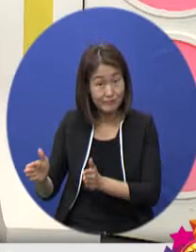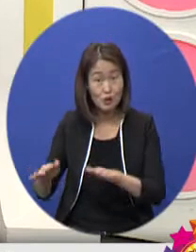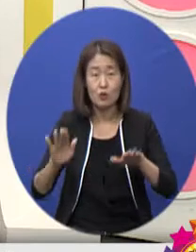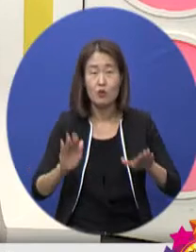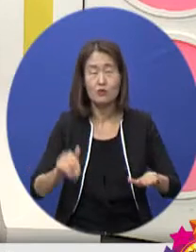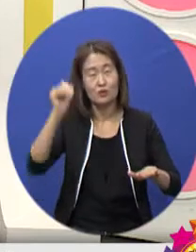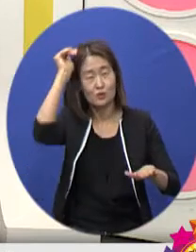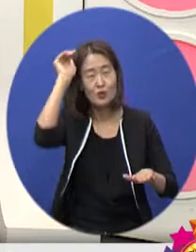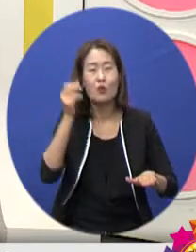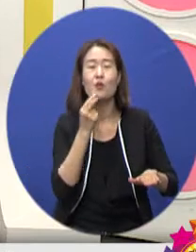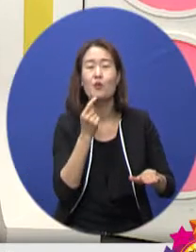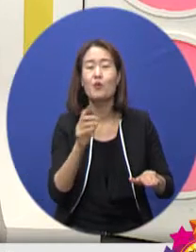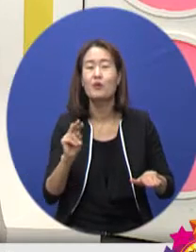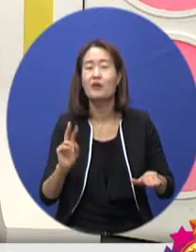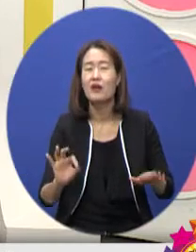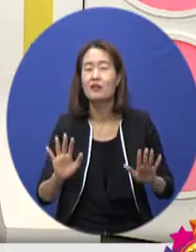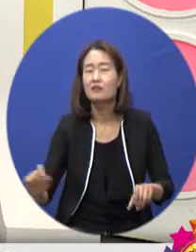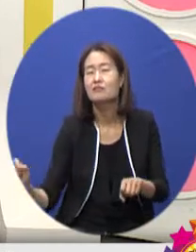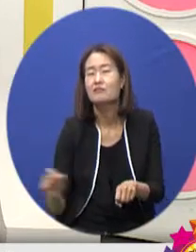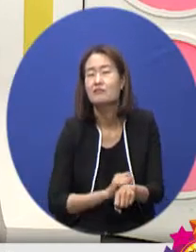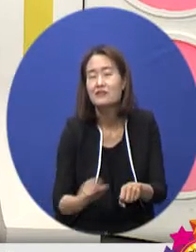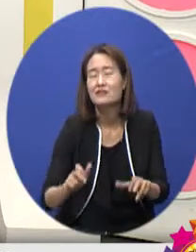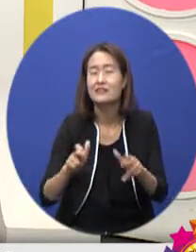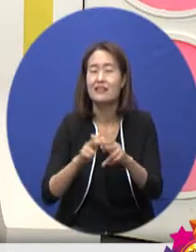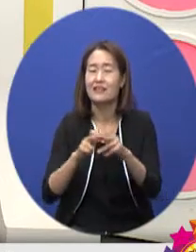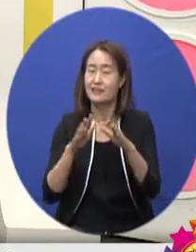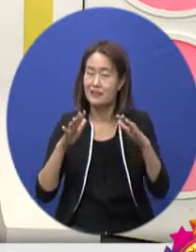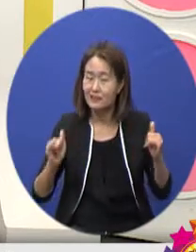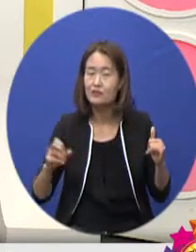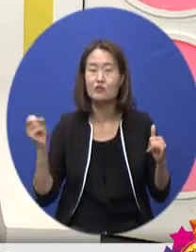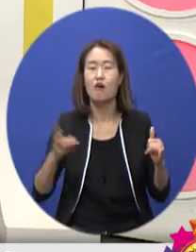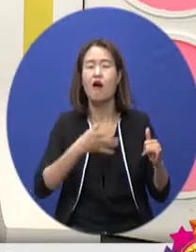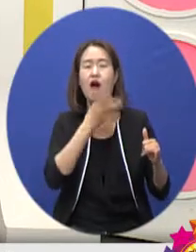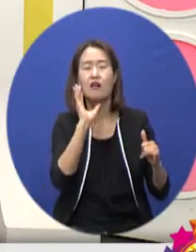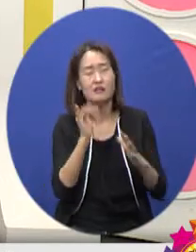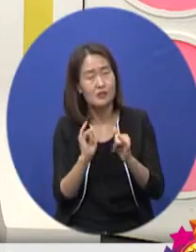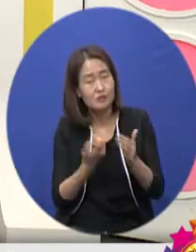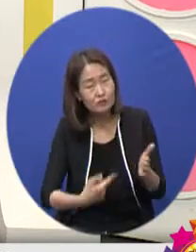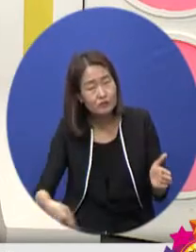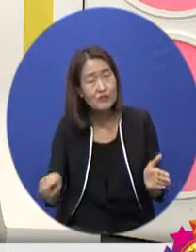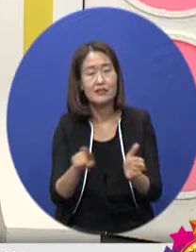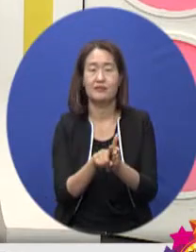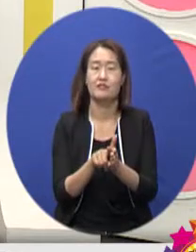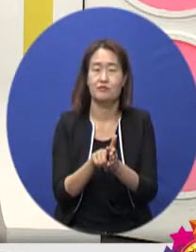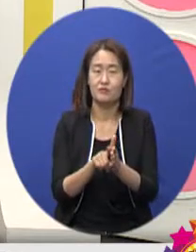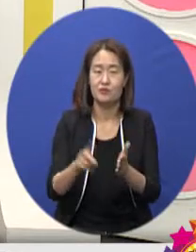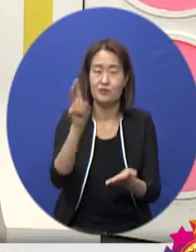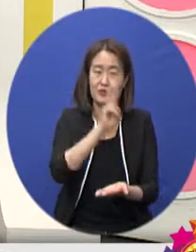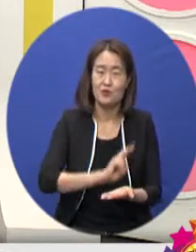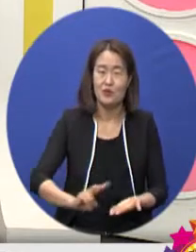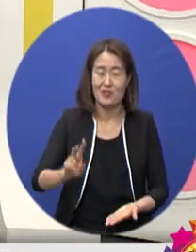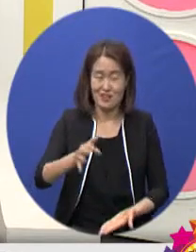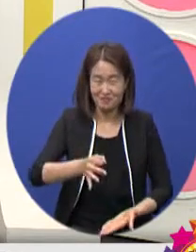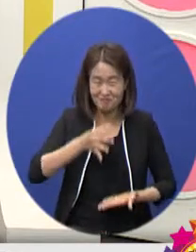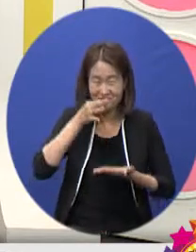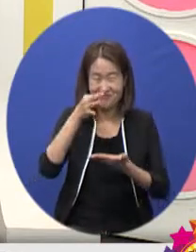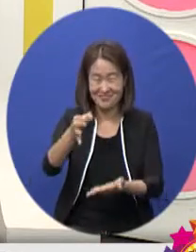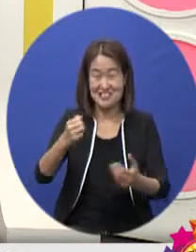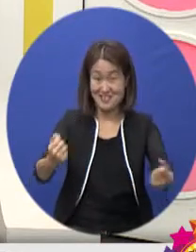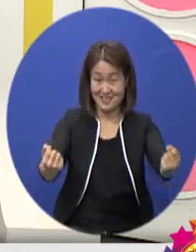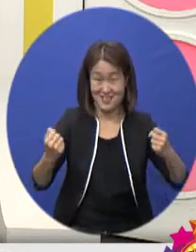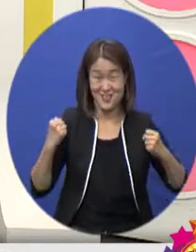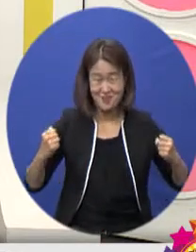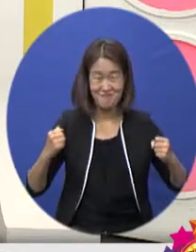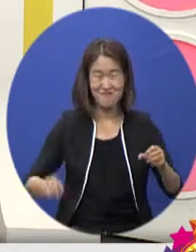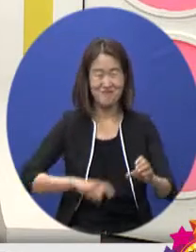오늘 정호양 씨가요 특별히 또 이렇게 장애인분들 그리고 또 어르신들을 위해서 이 노래를 불러드린다고 네, 합니다. 네,